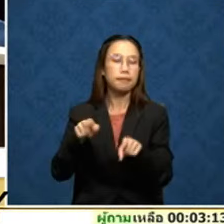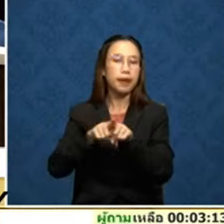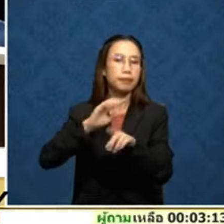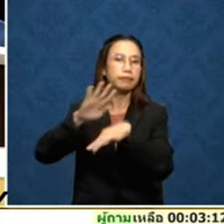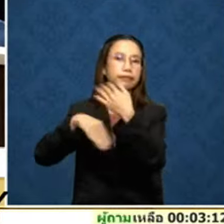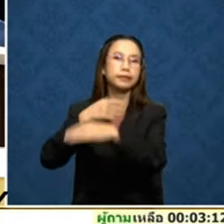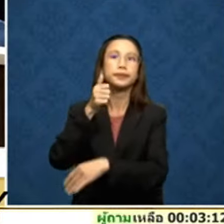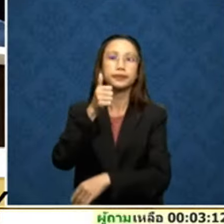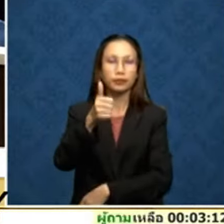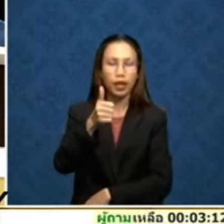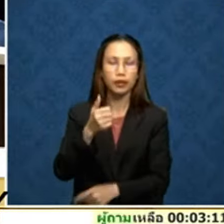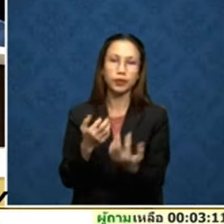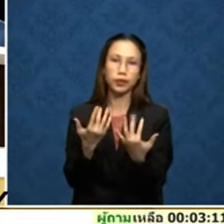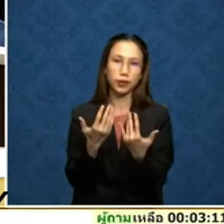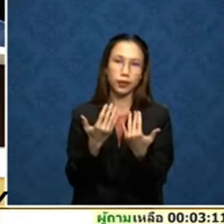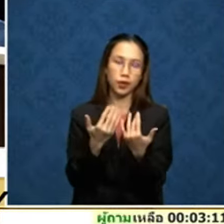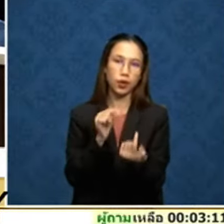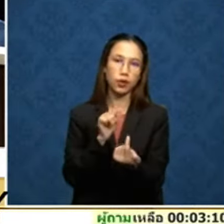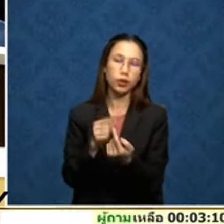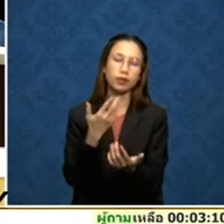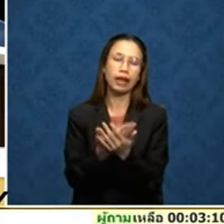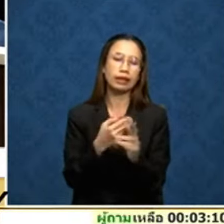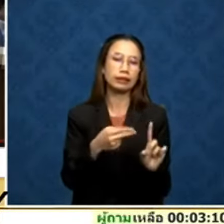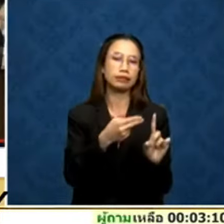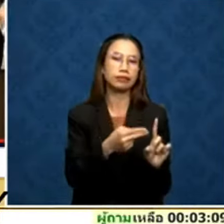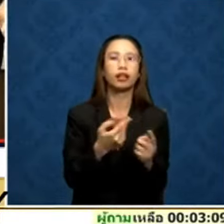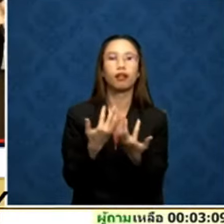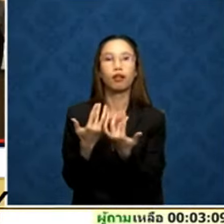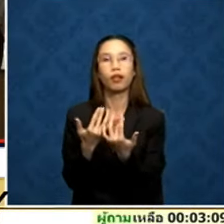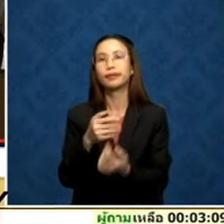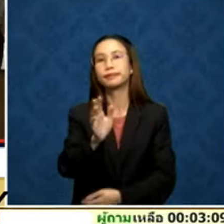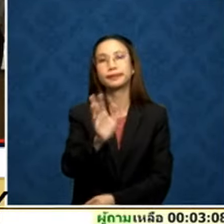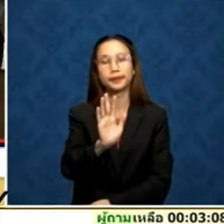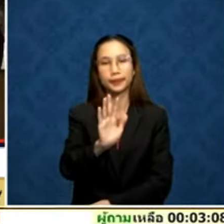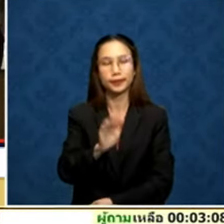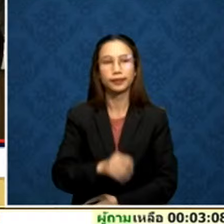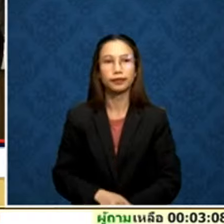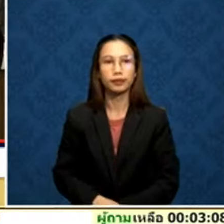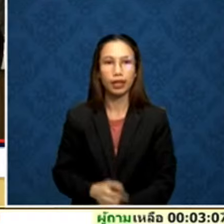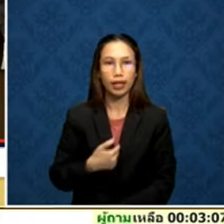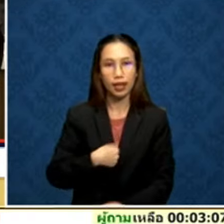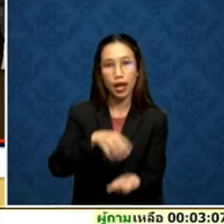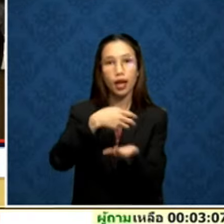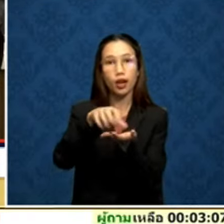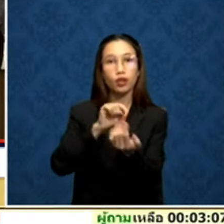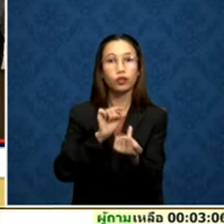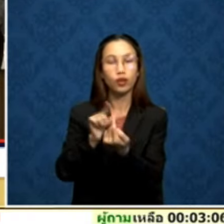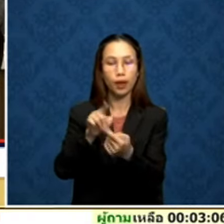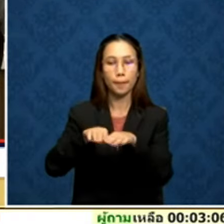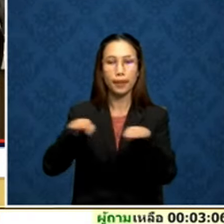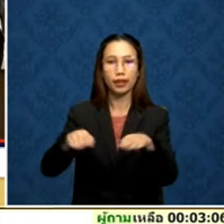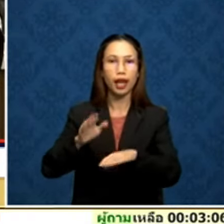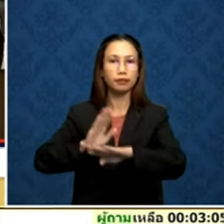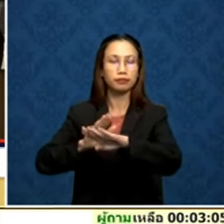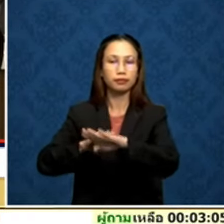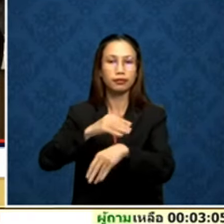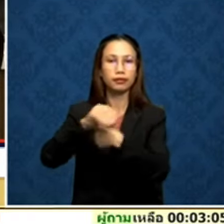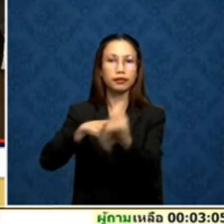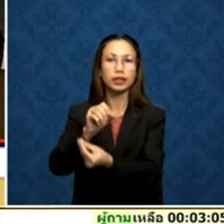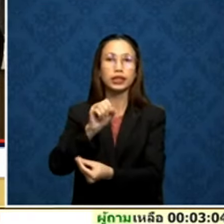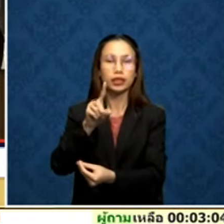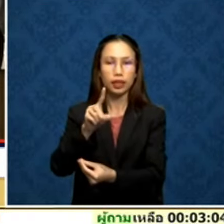าได้โดยที่ไม่ต้องรอจนถึงวันที่ดิจิตอลวอลเล็ตออกมานะคะฉันรีวิวให้ก็ได้ว่าจริงๆแล้วมาตรการกระตุ้นเศรษฐกิจที่ท่านทำเนี่ยท่